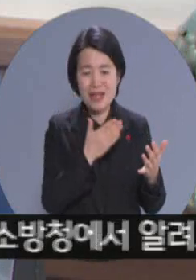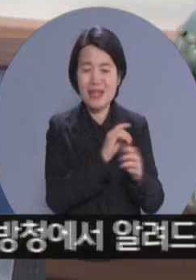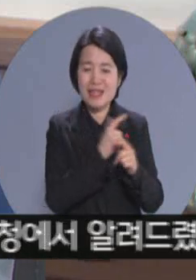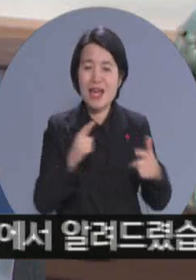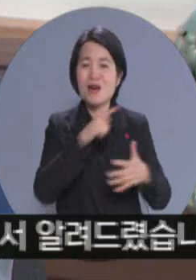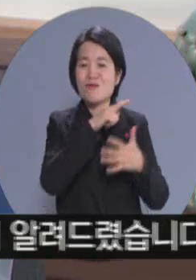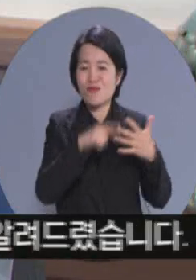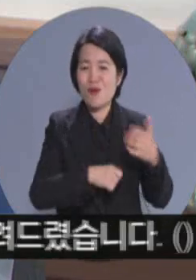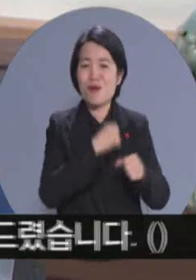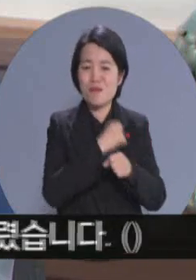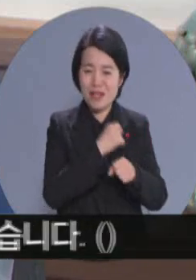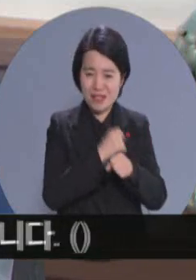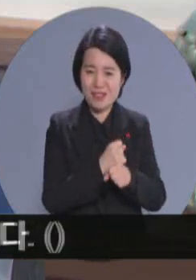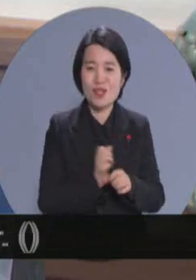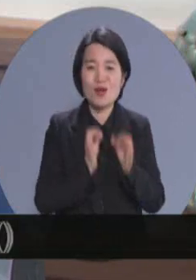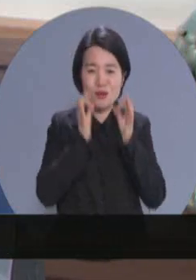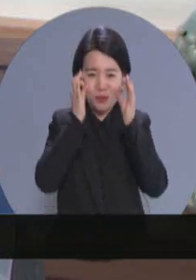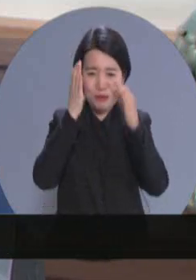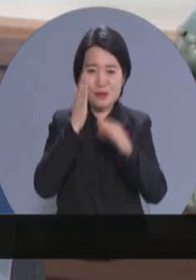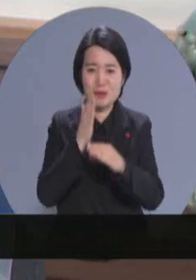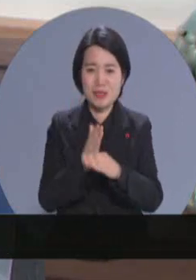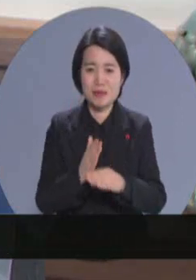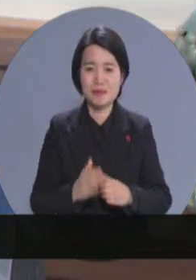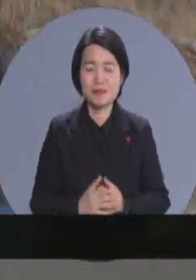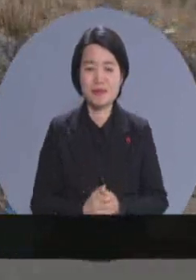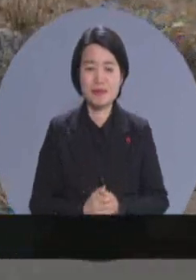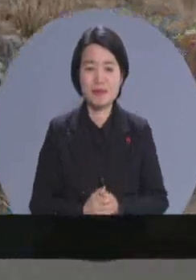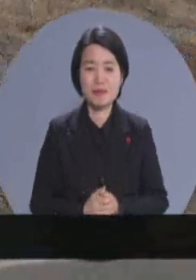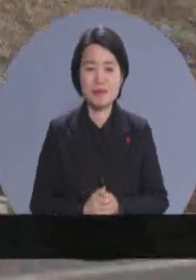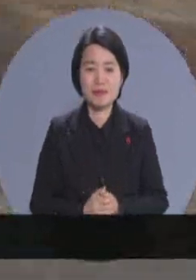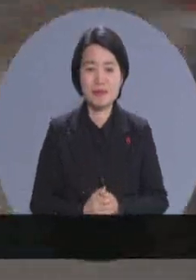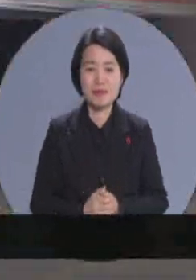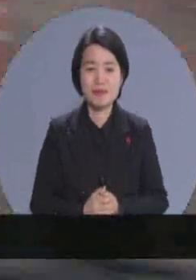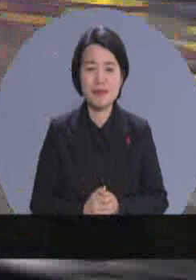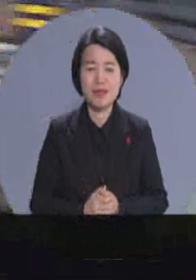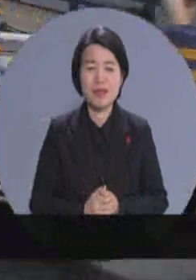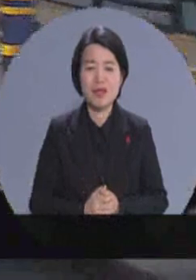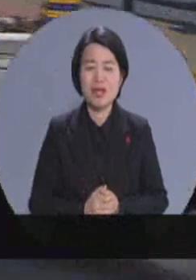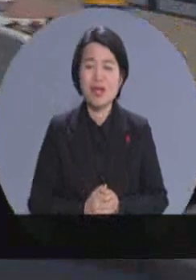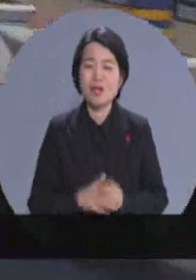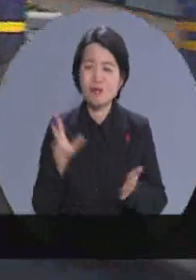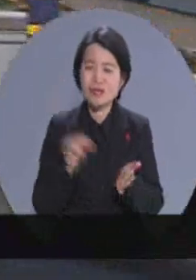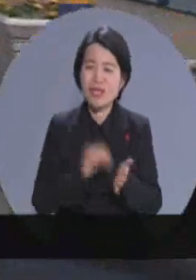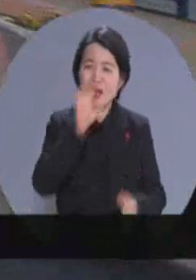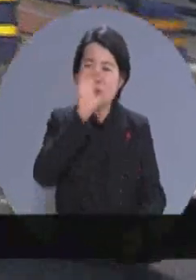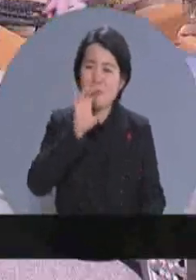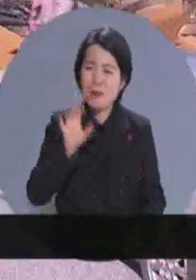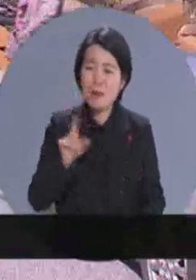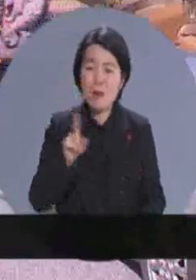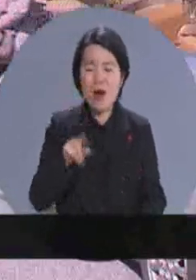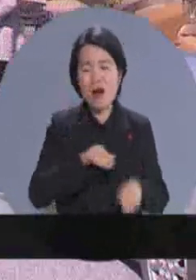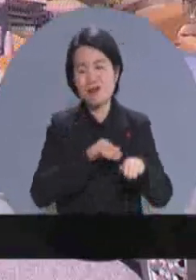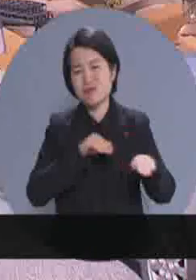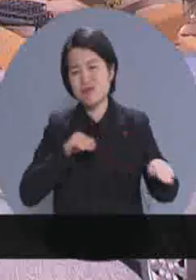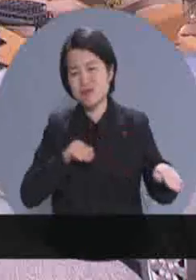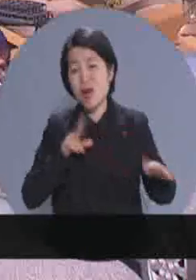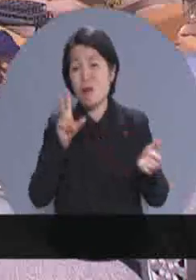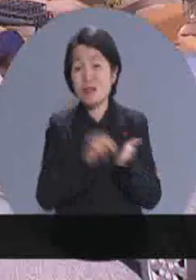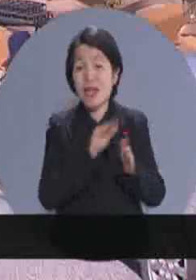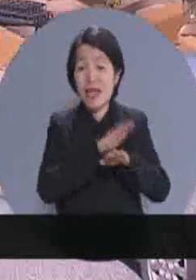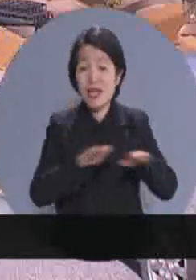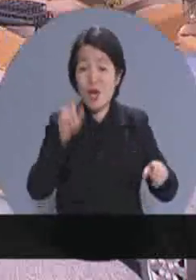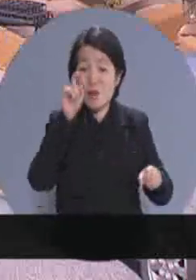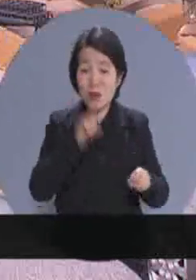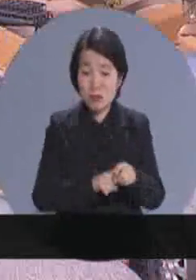어떤 즐길 수 있는 프로그램을 만들려고 많이 노력했는데 그동안 고질적인 문제로 지적돼온 교통 대란을 줄이기 위해